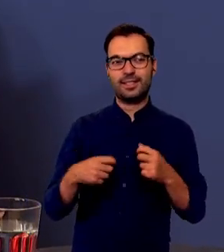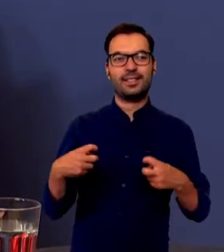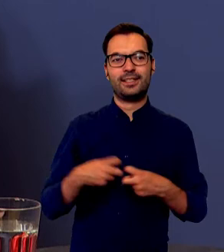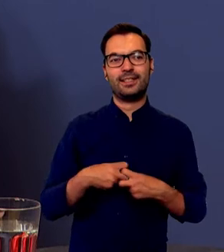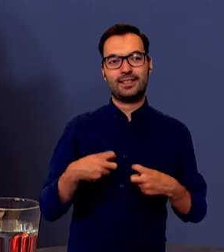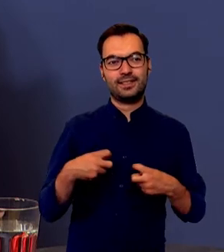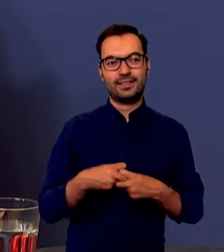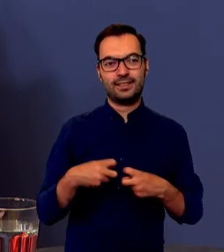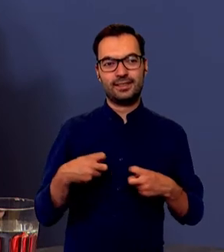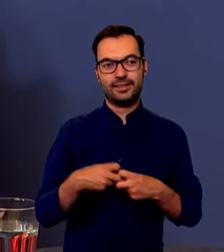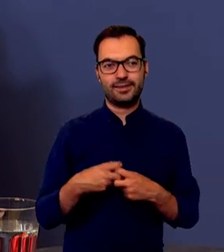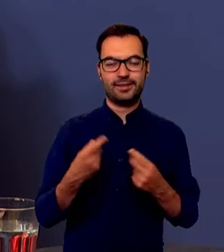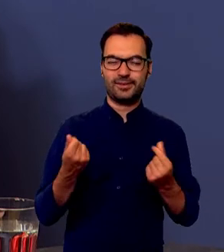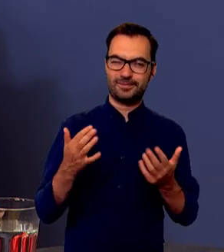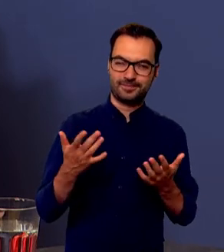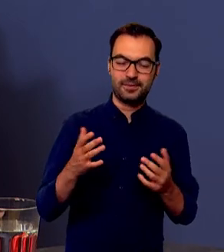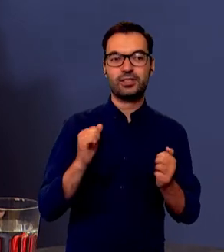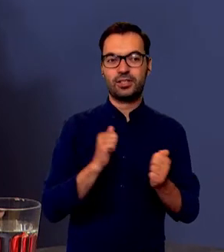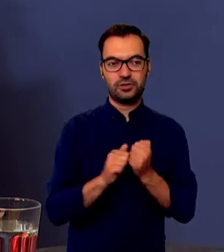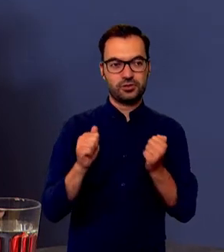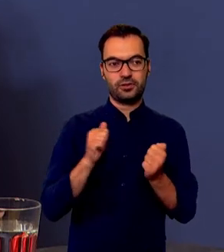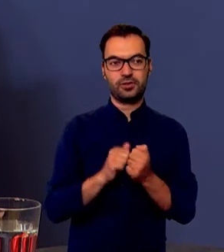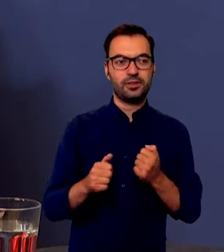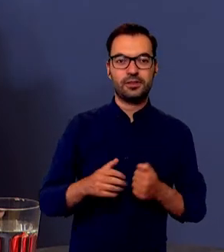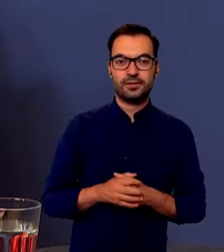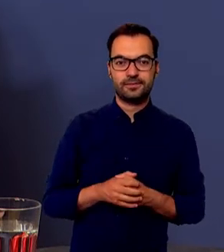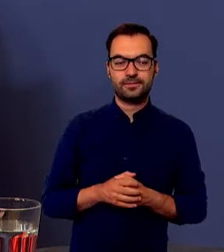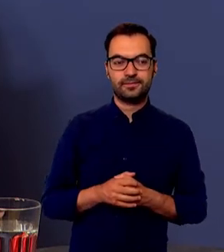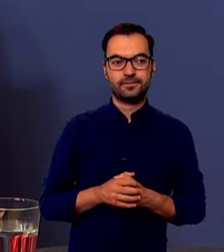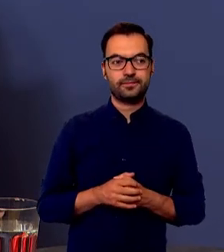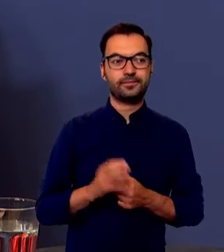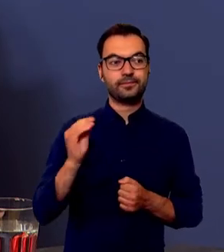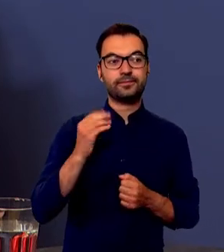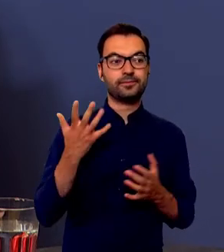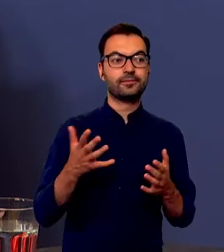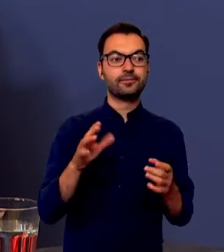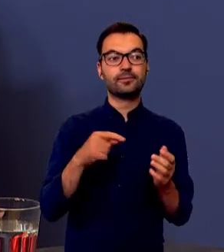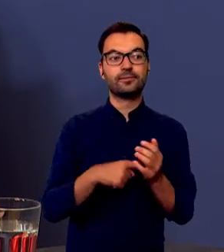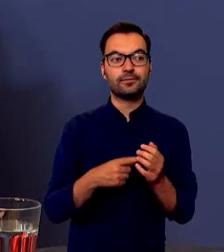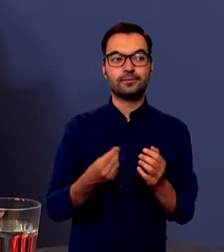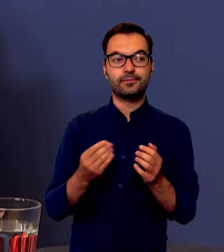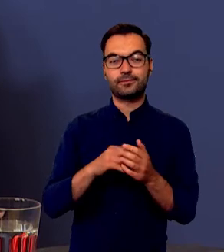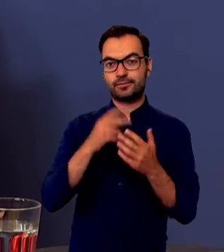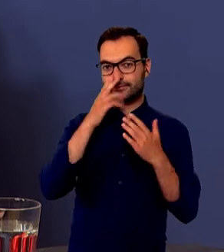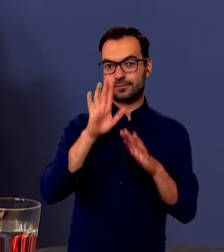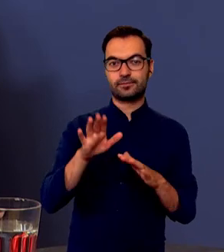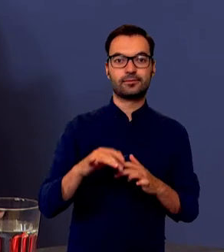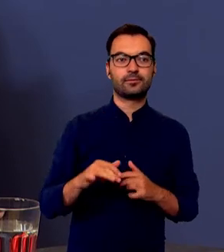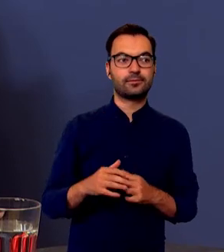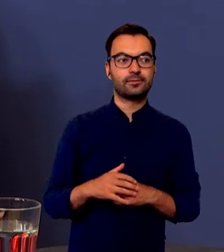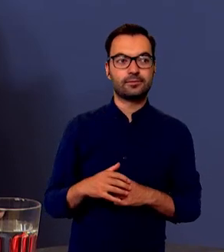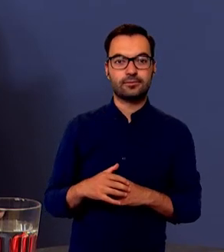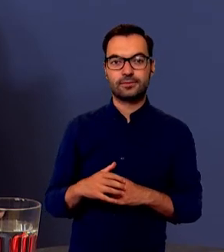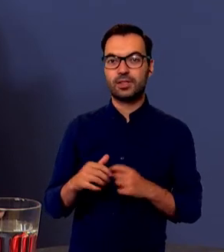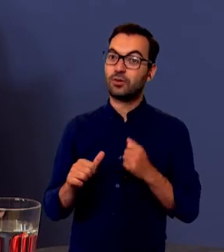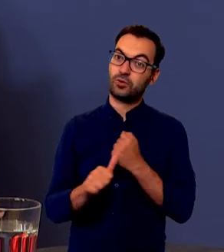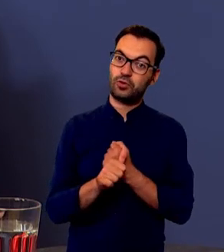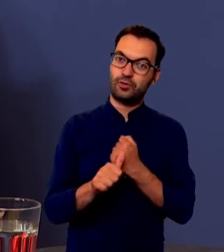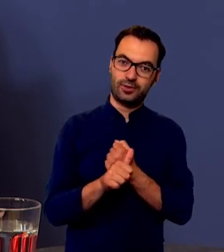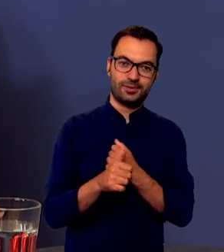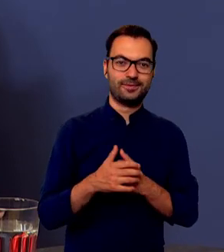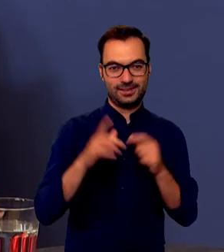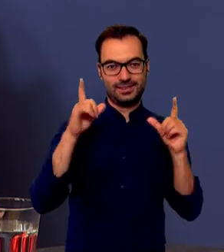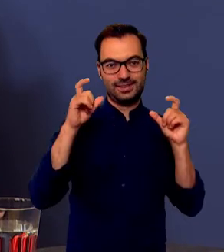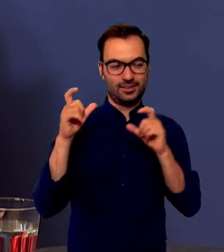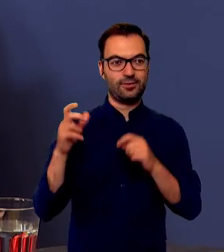internet płata nam trochę figle, ale do tego wszystkiego, o czym Ewa mówiła, chciałabym, żebyśmy pokazali pewne dowody